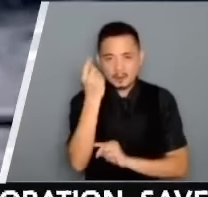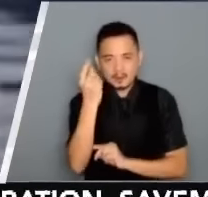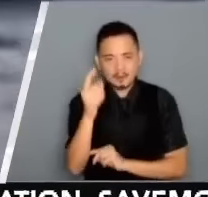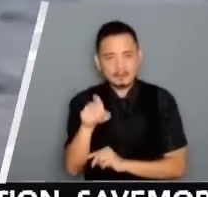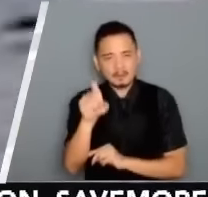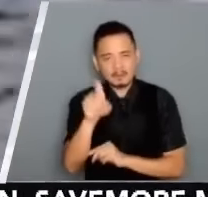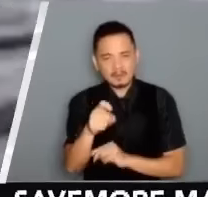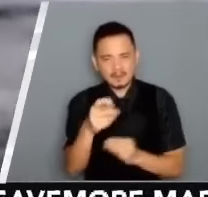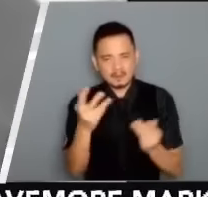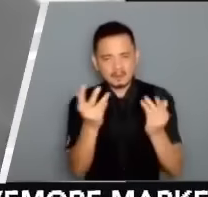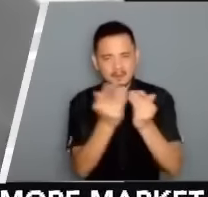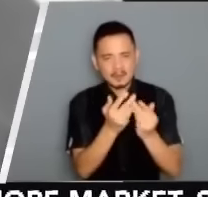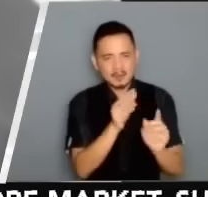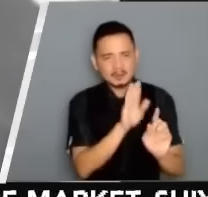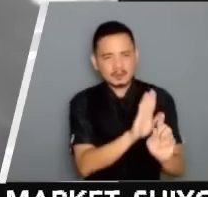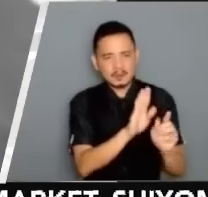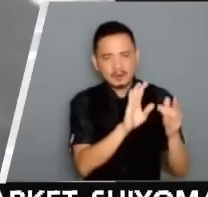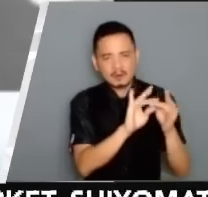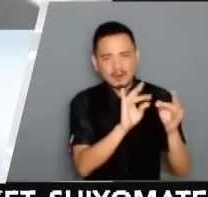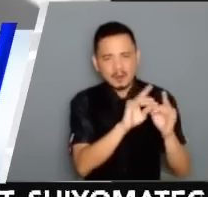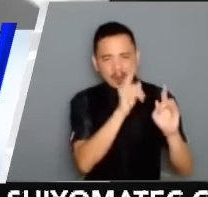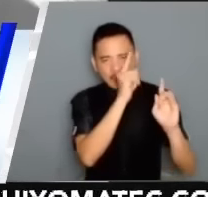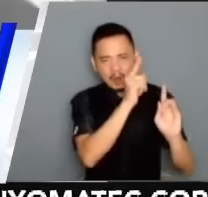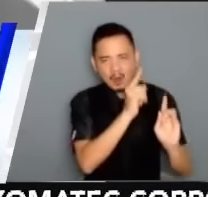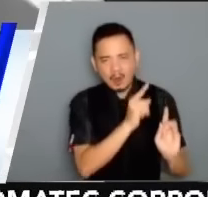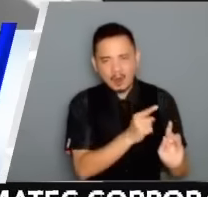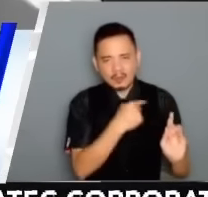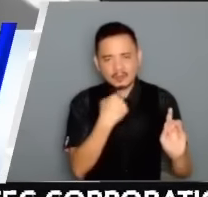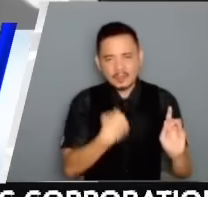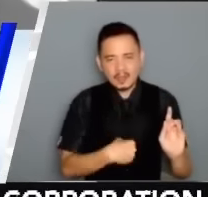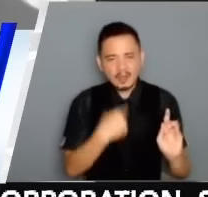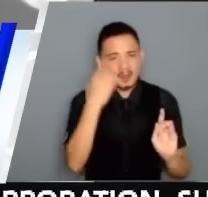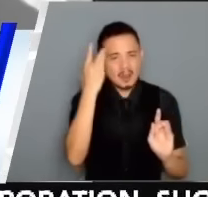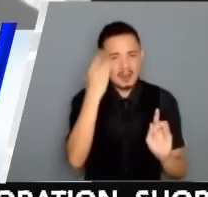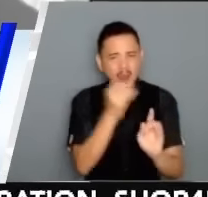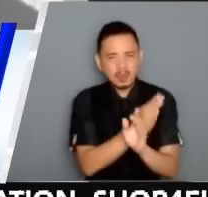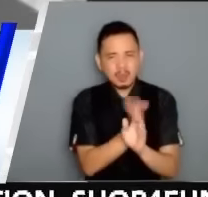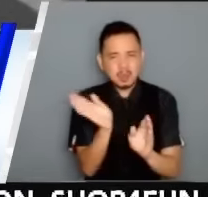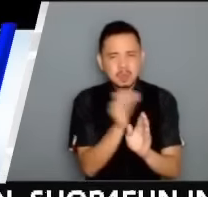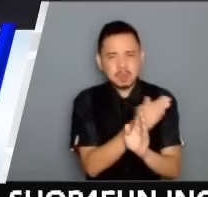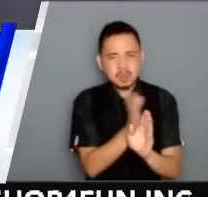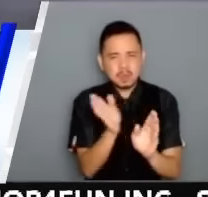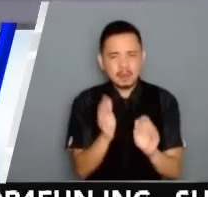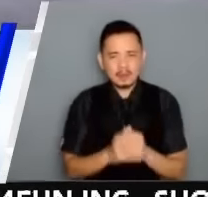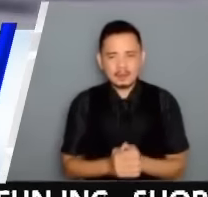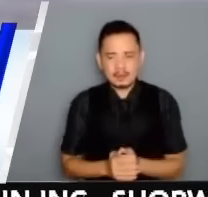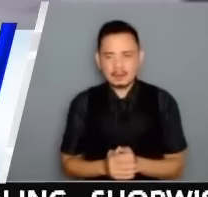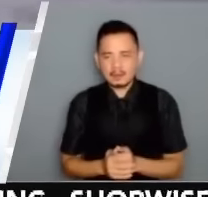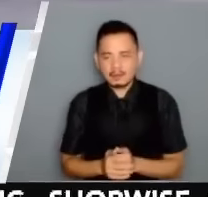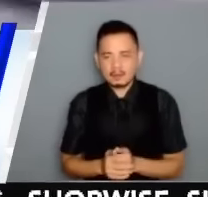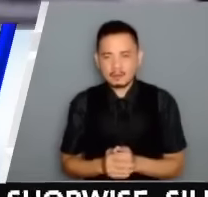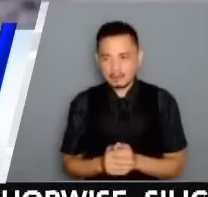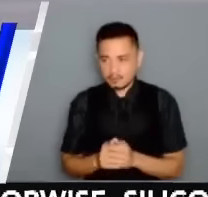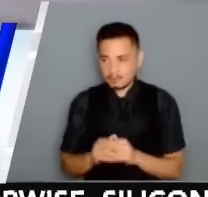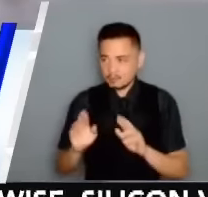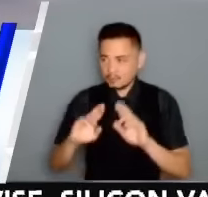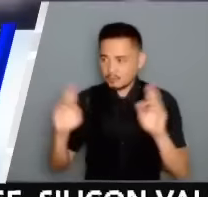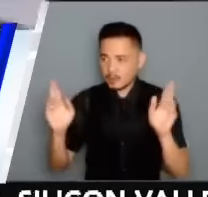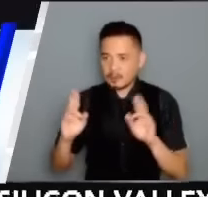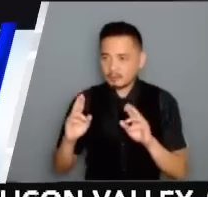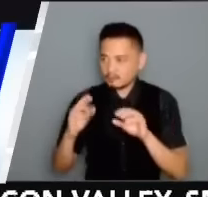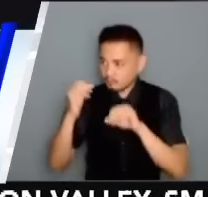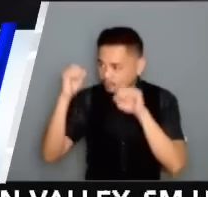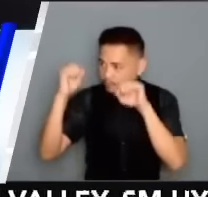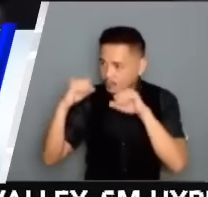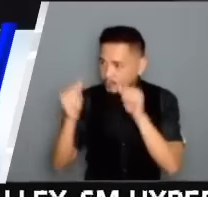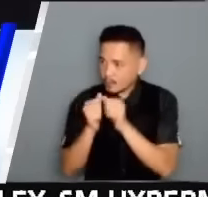mga binibitawang salita. Kahit may sundalong naputulan ng hinlalaki, wala pa rin daw basehan para ma-invoke at pairalin ang Mutual Defense Treaty ng